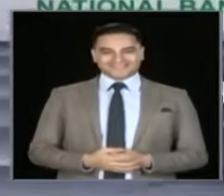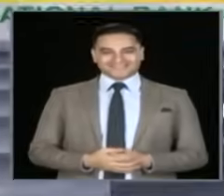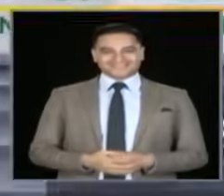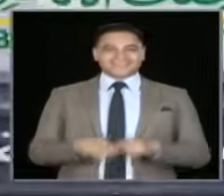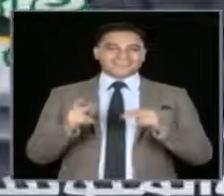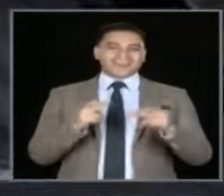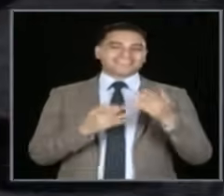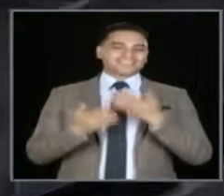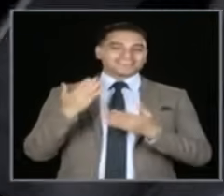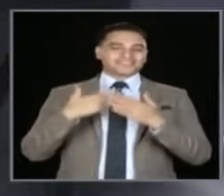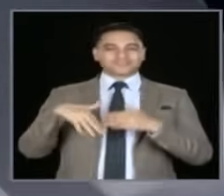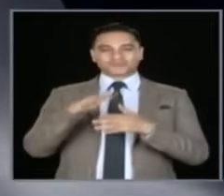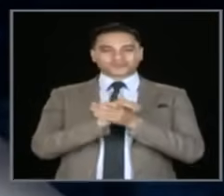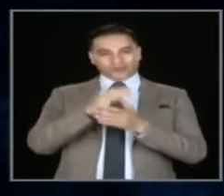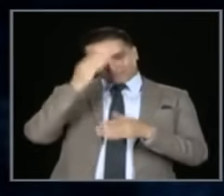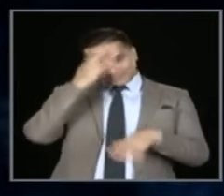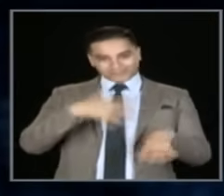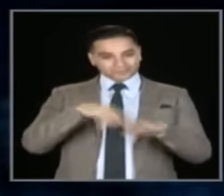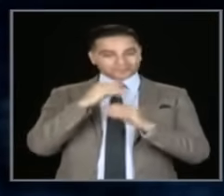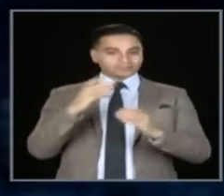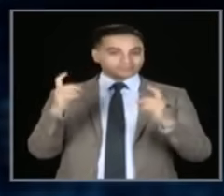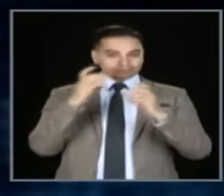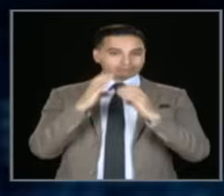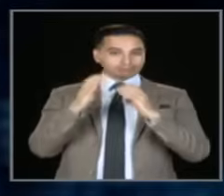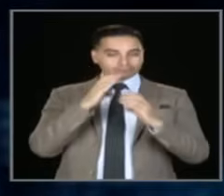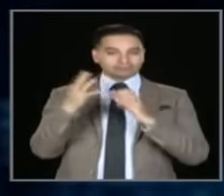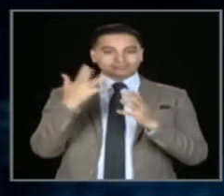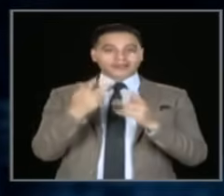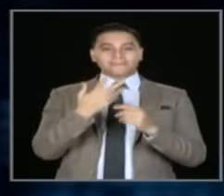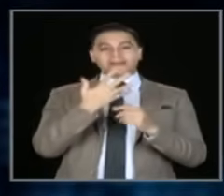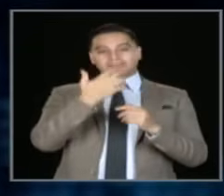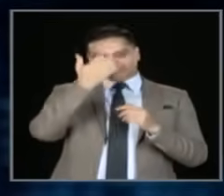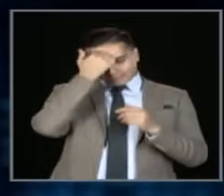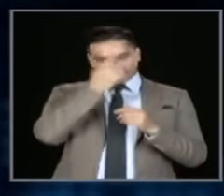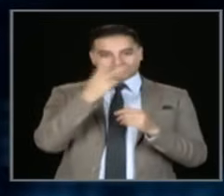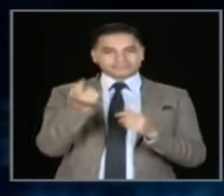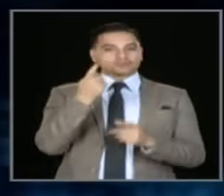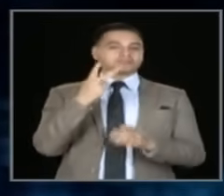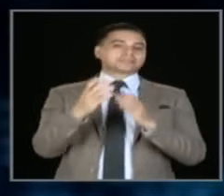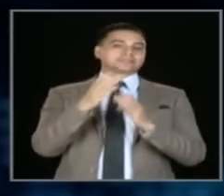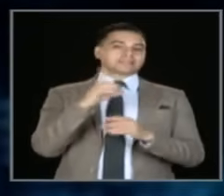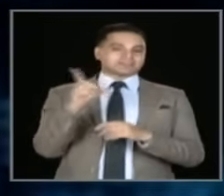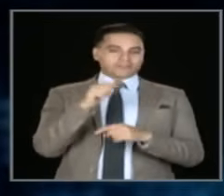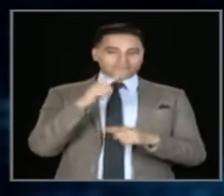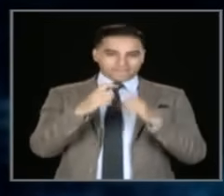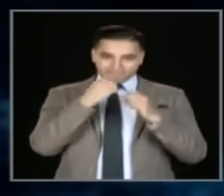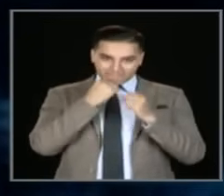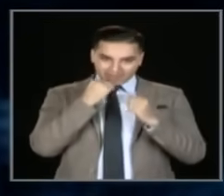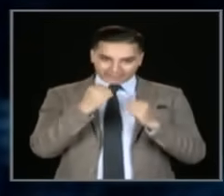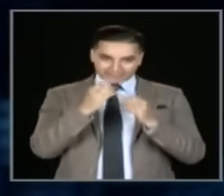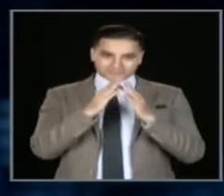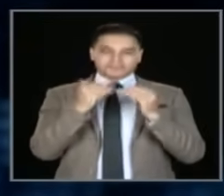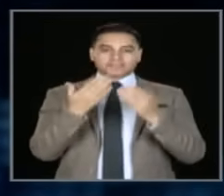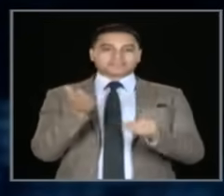في الحلقات اللي فاتت أصحابنا العباقرة جمعوا 5275 نقطة في خزنة البنك الأهلي المصري، الداعم